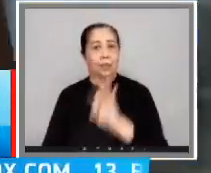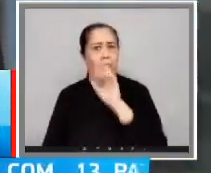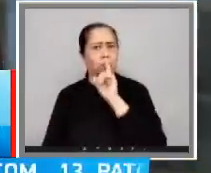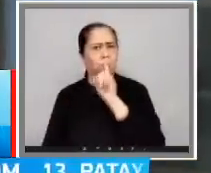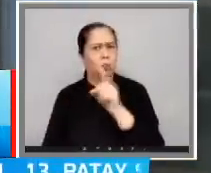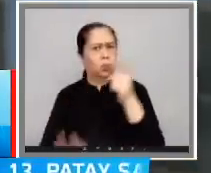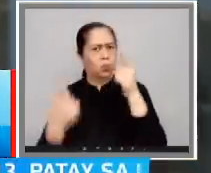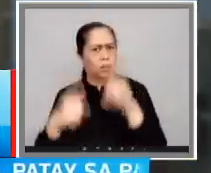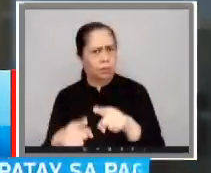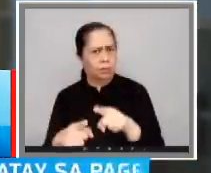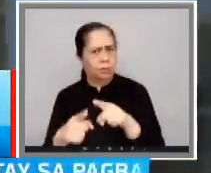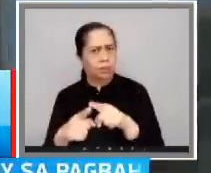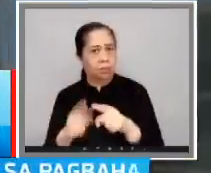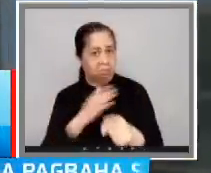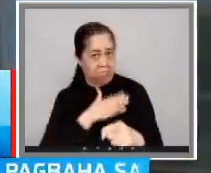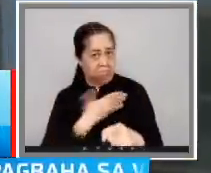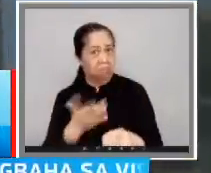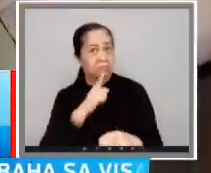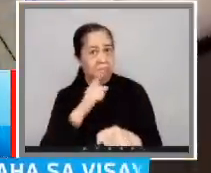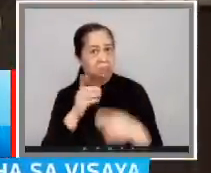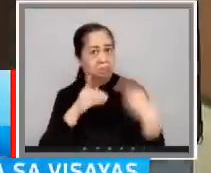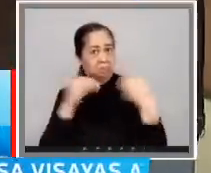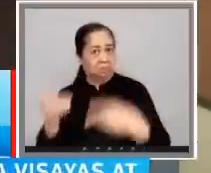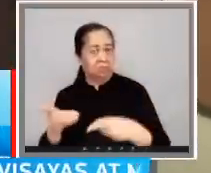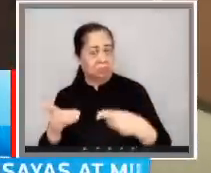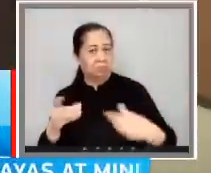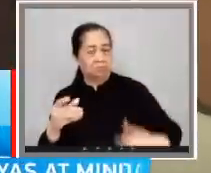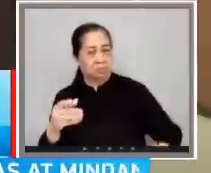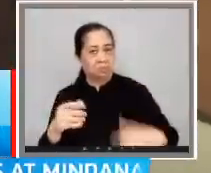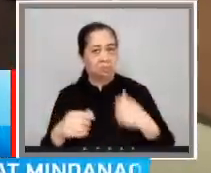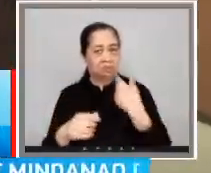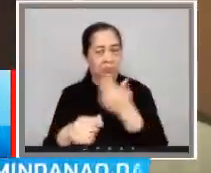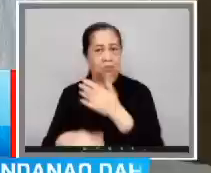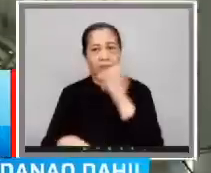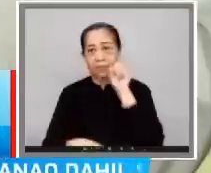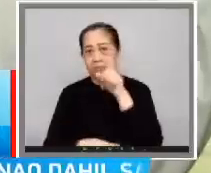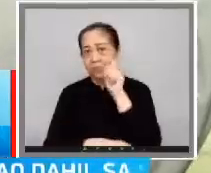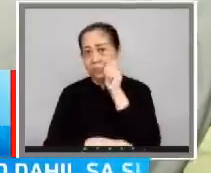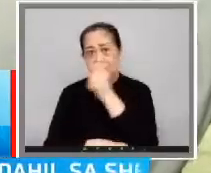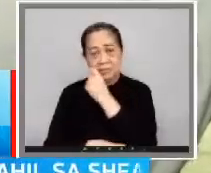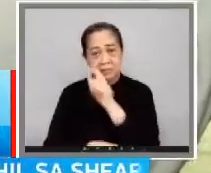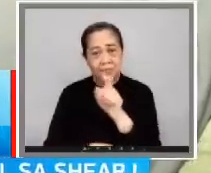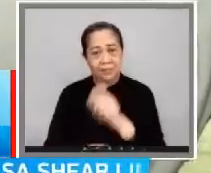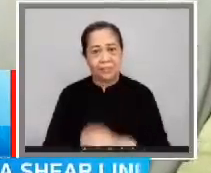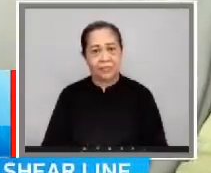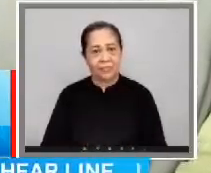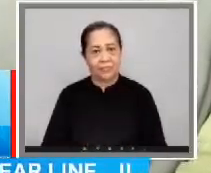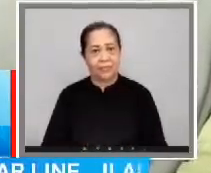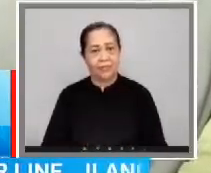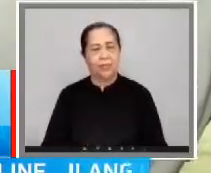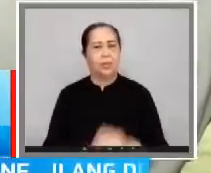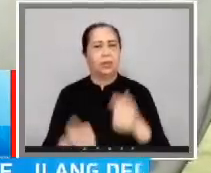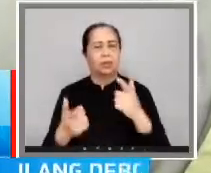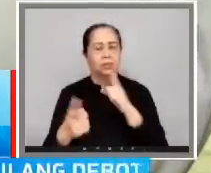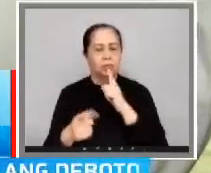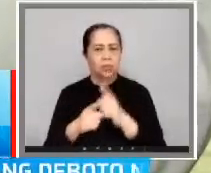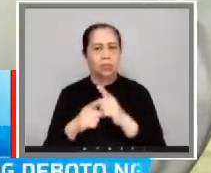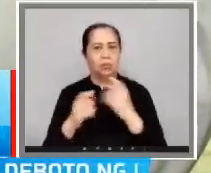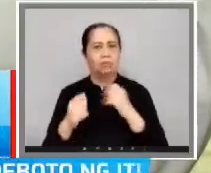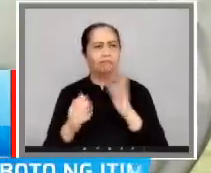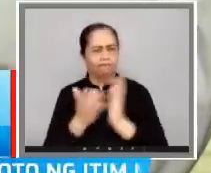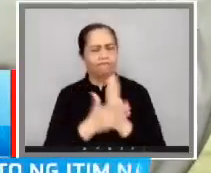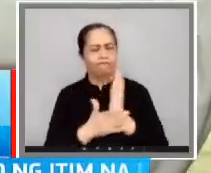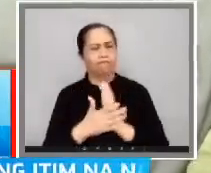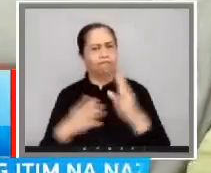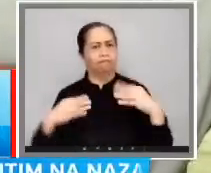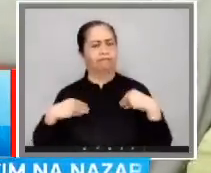buhay, gagawin din ba ni Mavi ang lahat para sa kanyang kapatid? Yung pinaka-grand, I'll take a bullet, so...